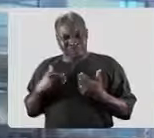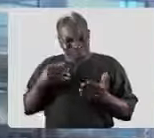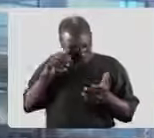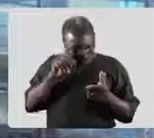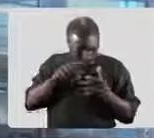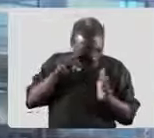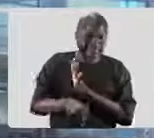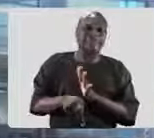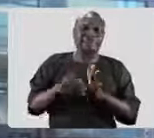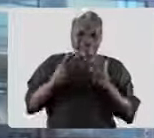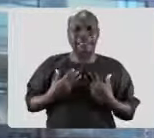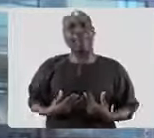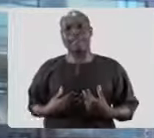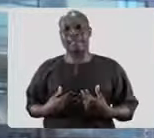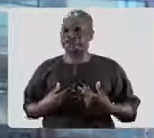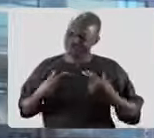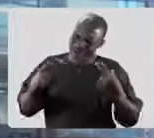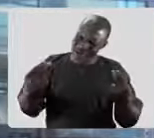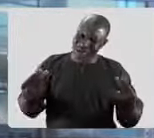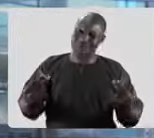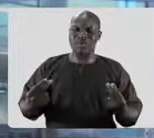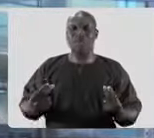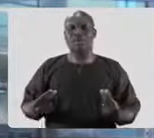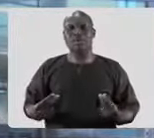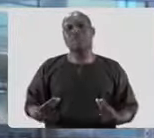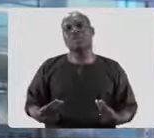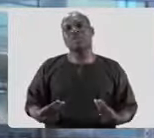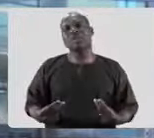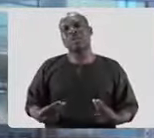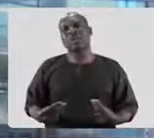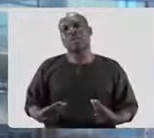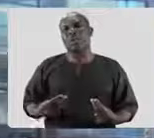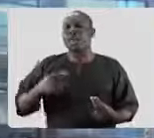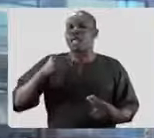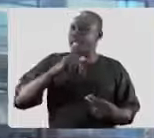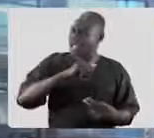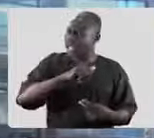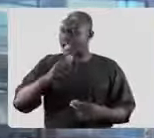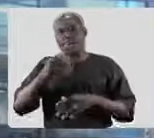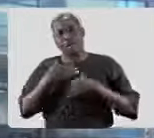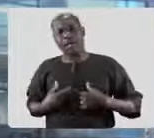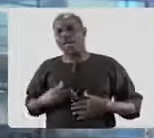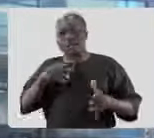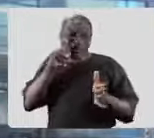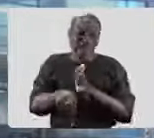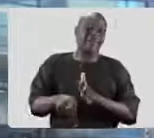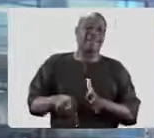yensa ekohwie obi emoja eguo. Obi biara ohwie nipa moja eguo